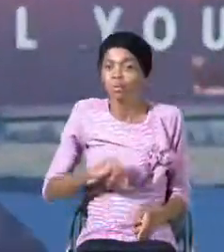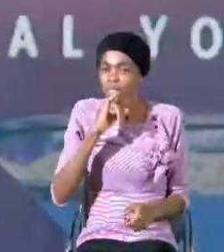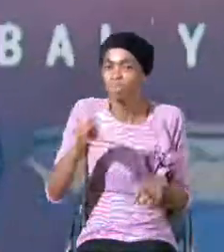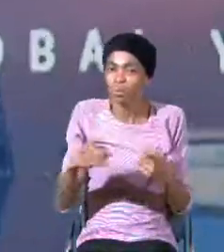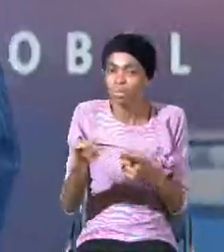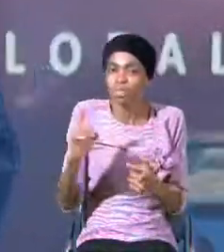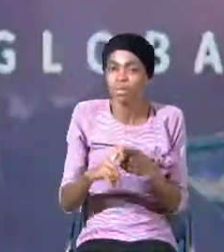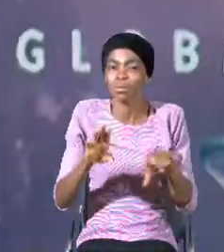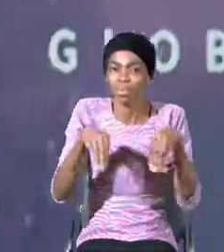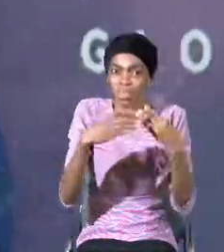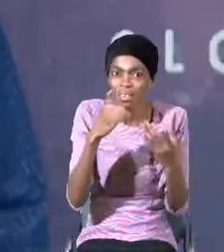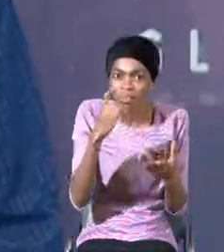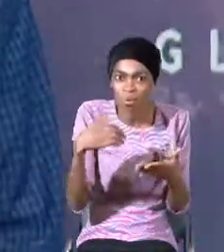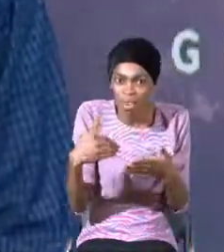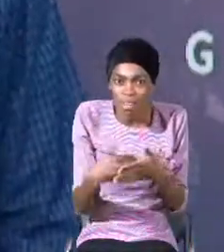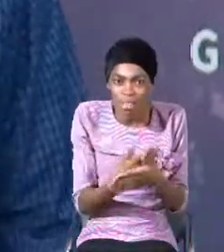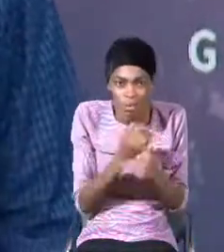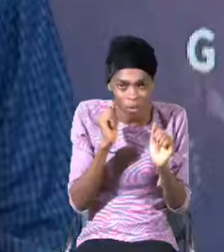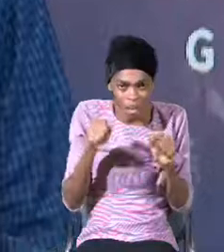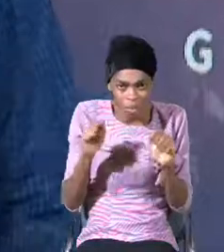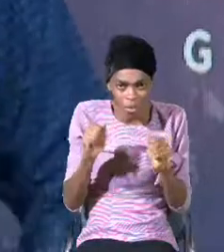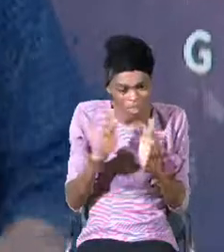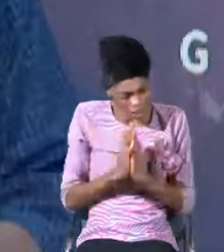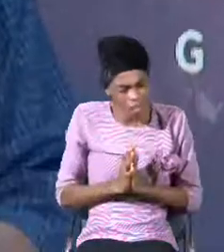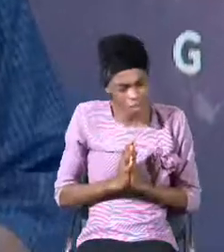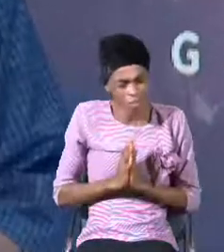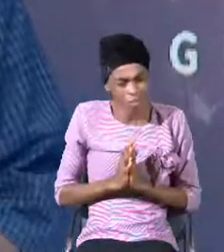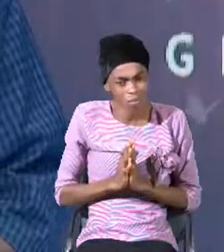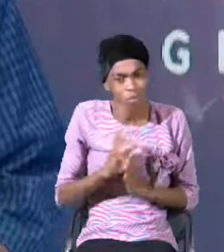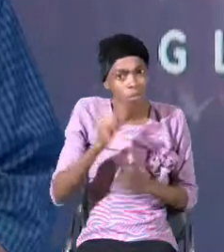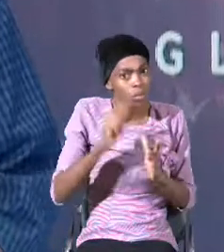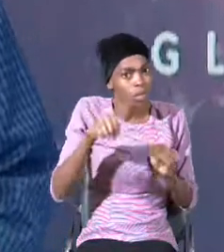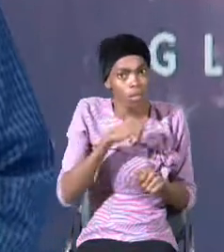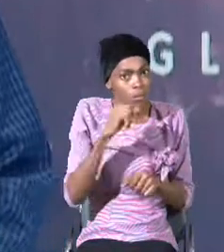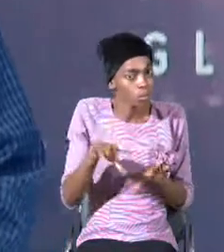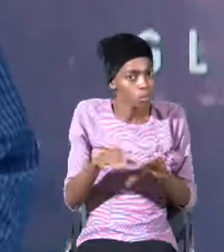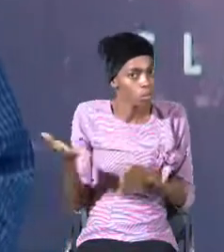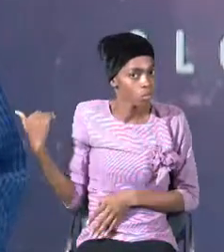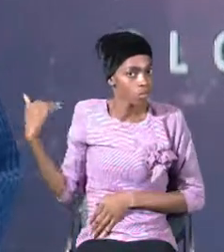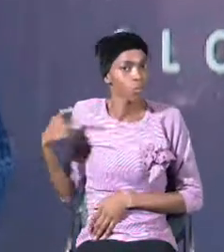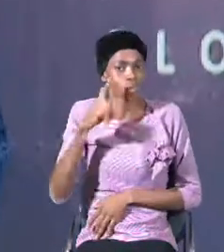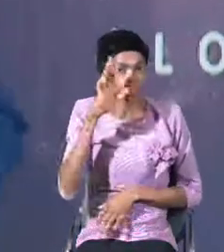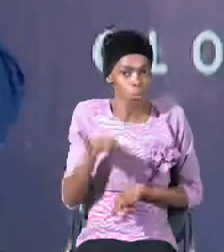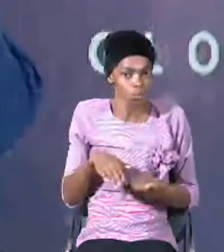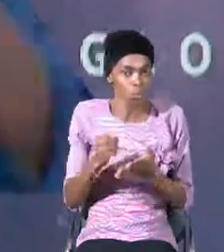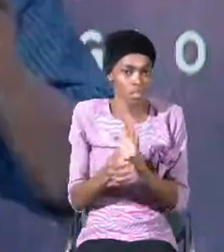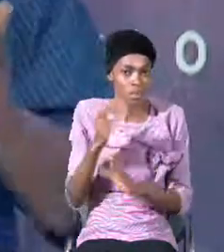le Seigneur te donnera une nouvelle capacité. Ce que tu n'avais pas fait avant, tu le